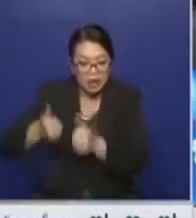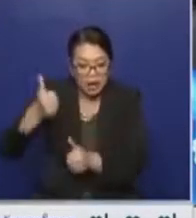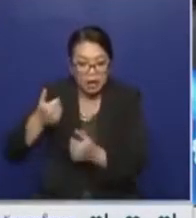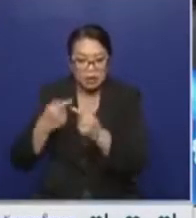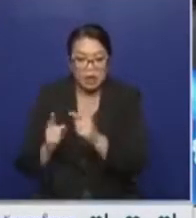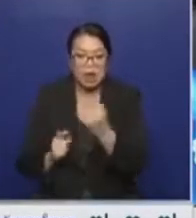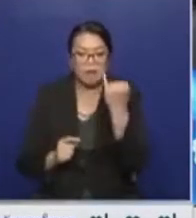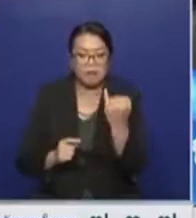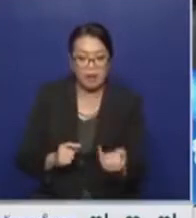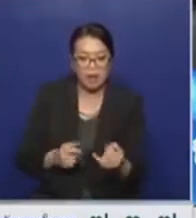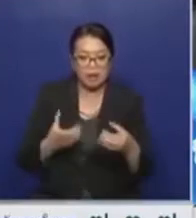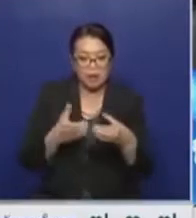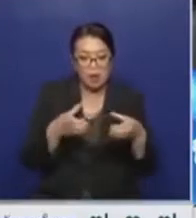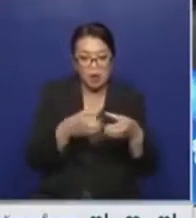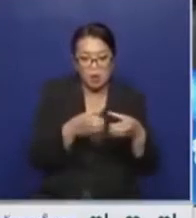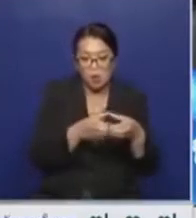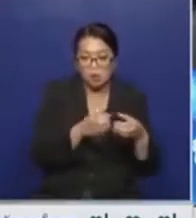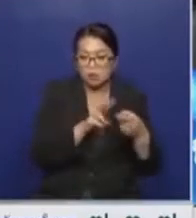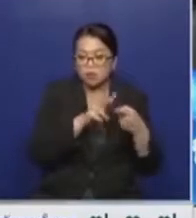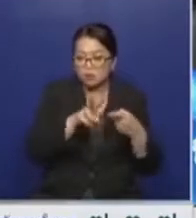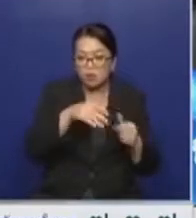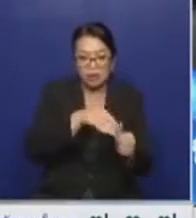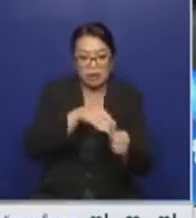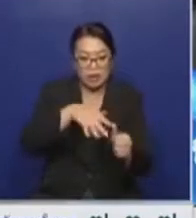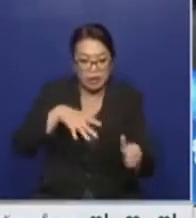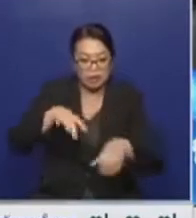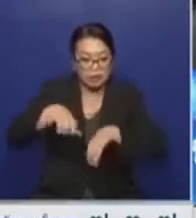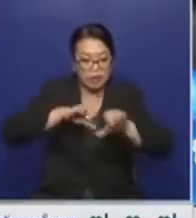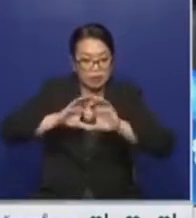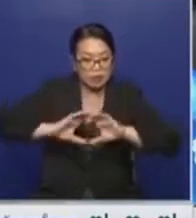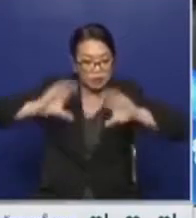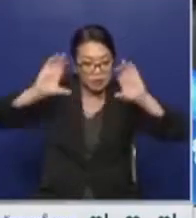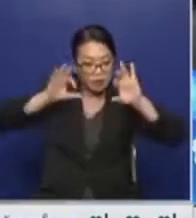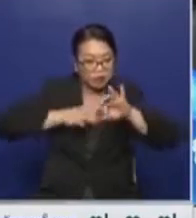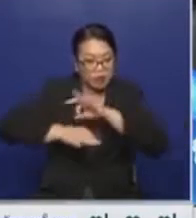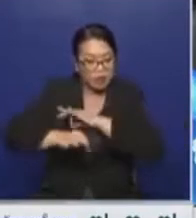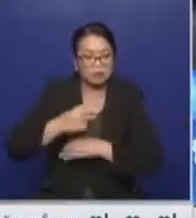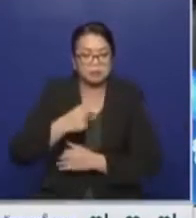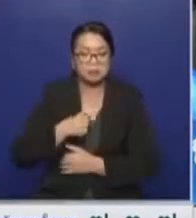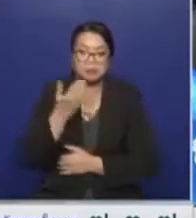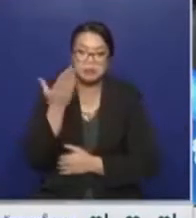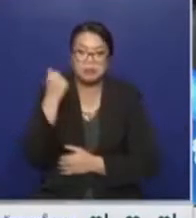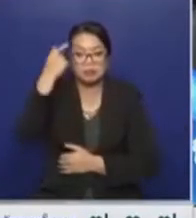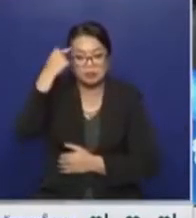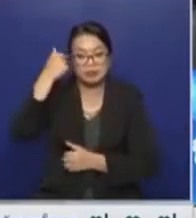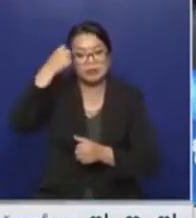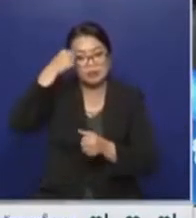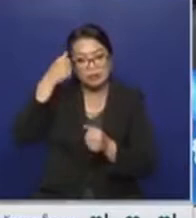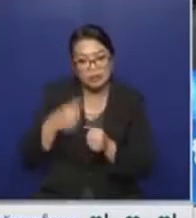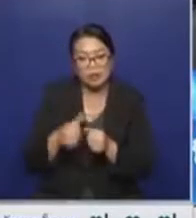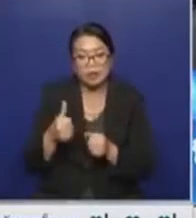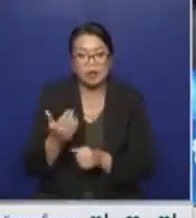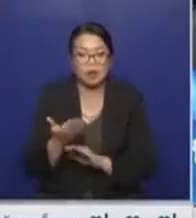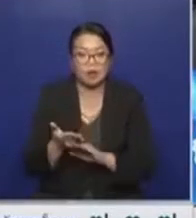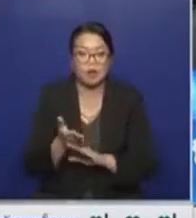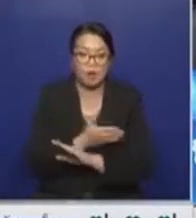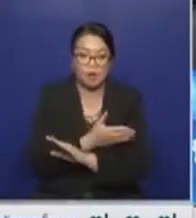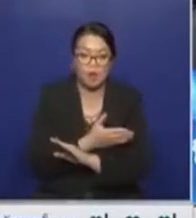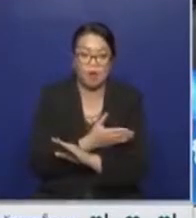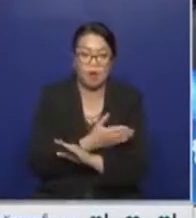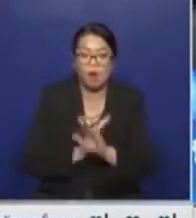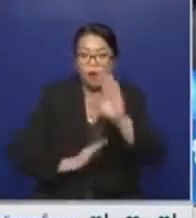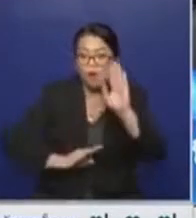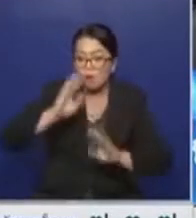พ้การเลือกตั้งได้เป็นแกนนำในการจัดตั้งรัฐบาลแทนค่ะดิฉันจำได้ค่ะท่านประธานว่าก่อนในช่วงที่จะมีการโห